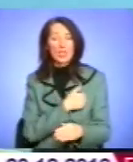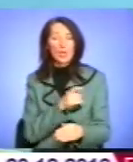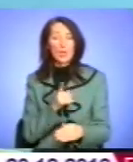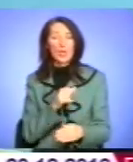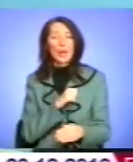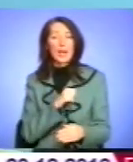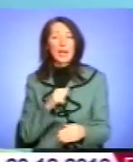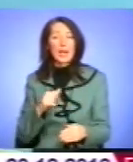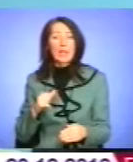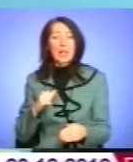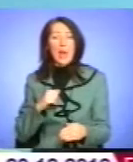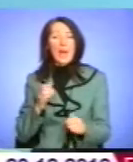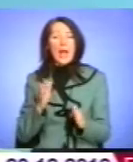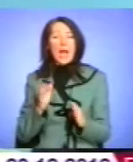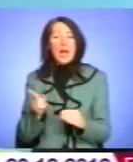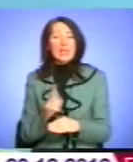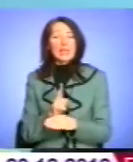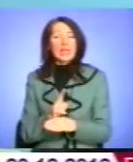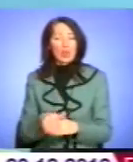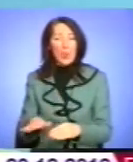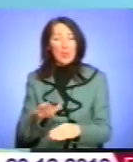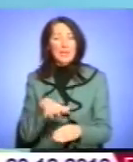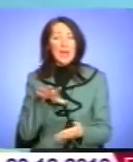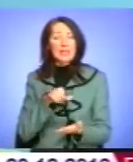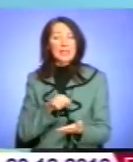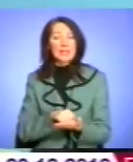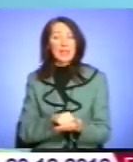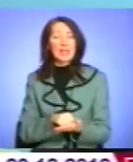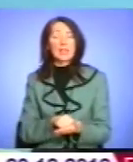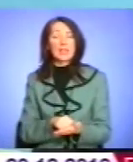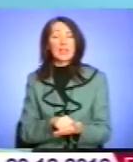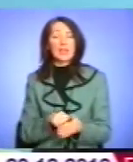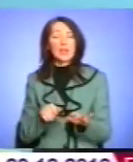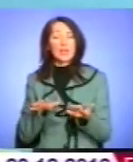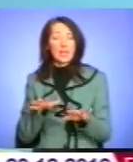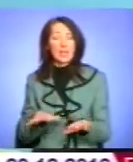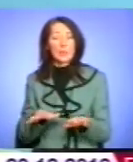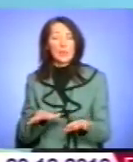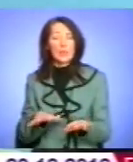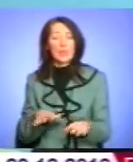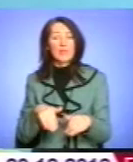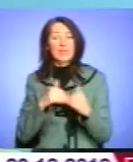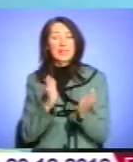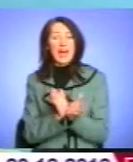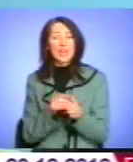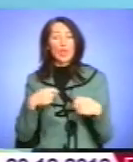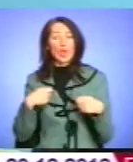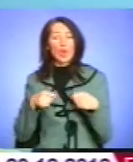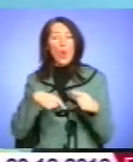саме Тернопільщина зайняла чільне місце в загальноторговому обороті